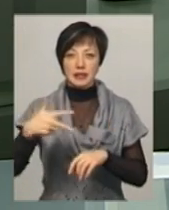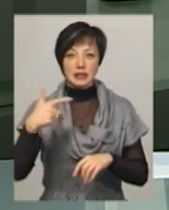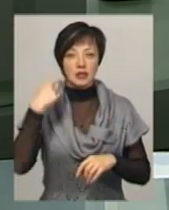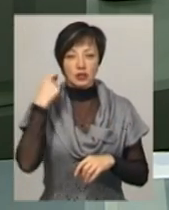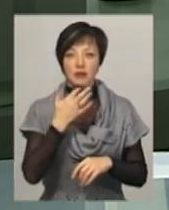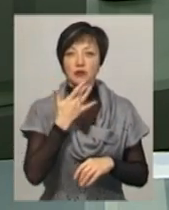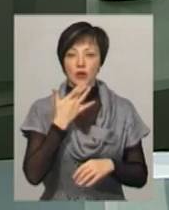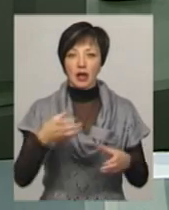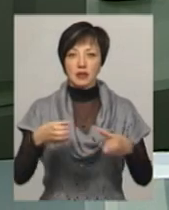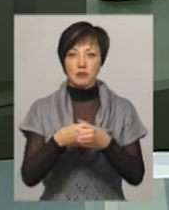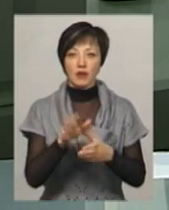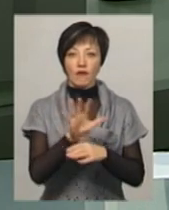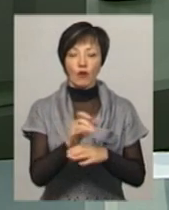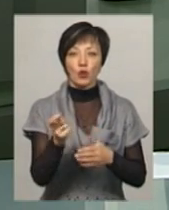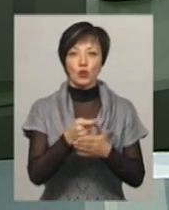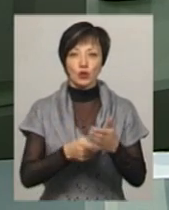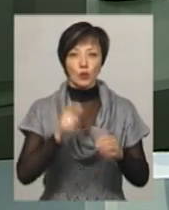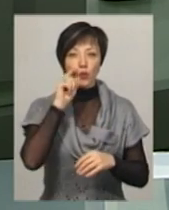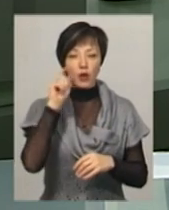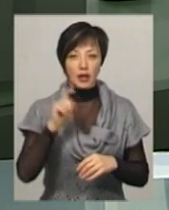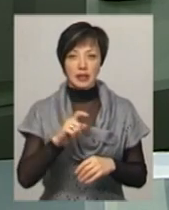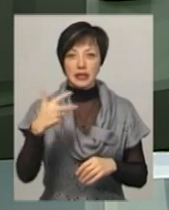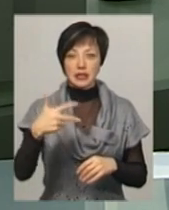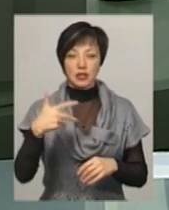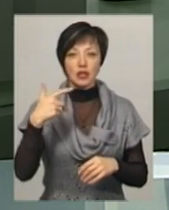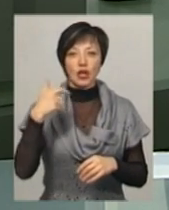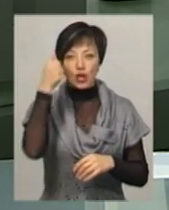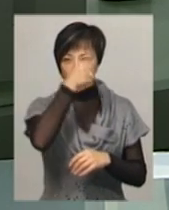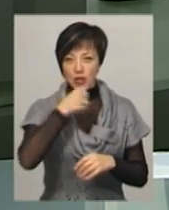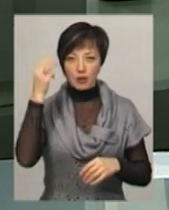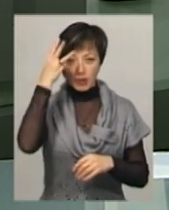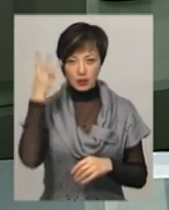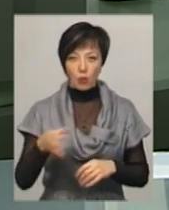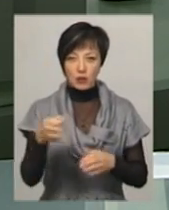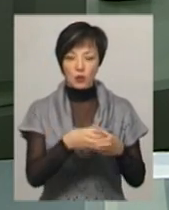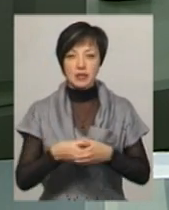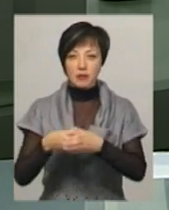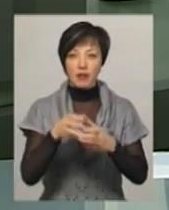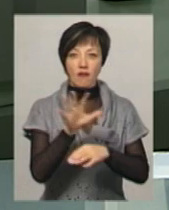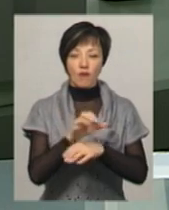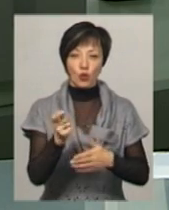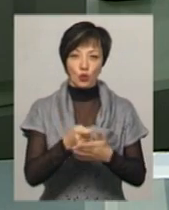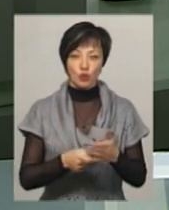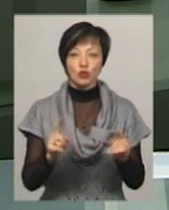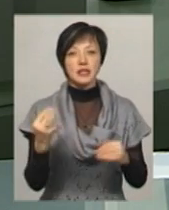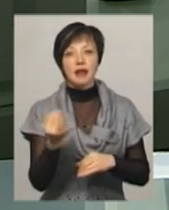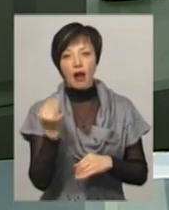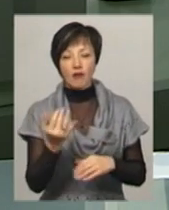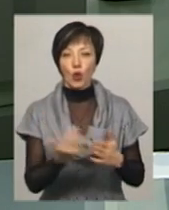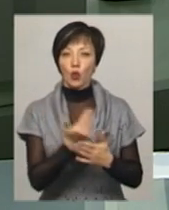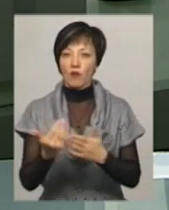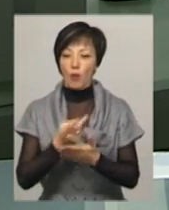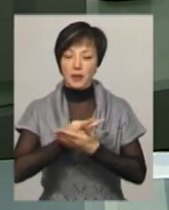30-річчя Національної спілки фотохудожників України та 30-річчя Хмельницької обласної спілки фотохудожників. Що цікавого та